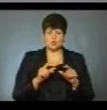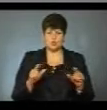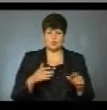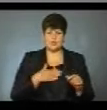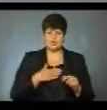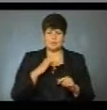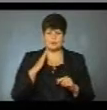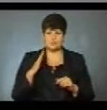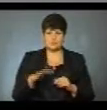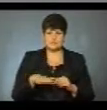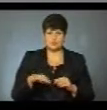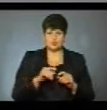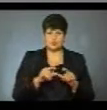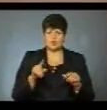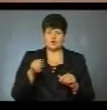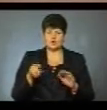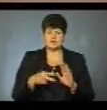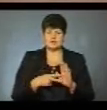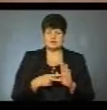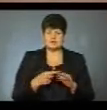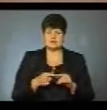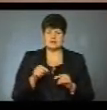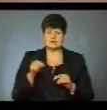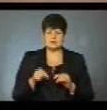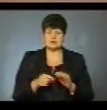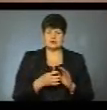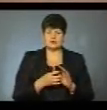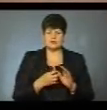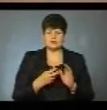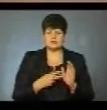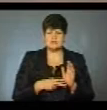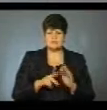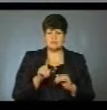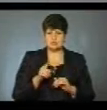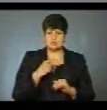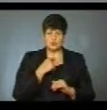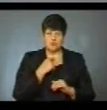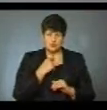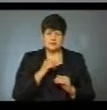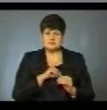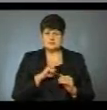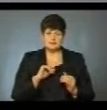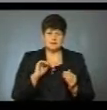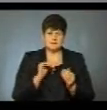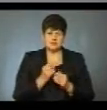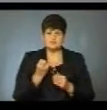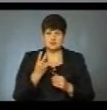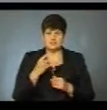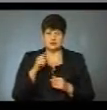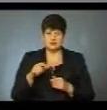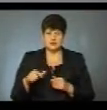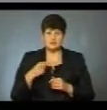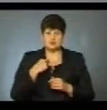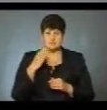«Наше майбутнє» на території школи номер 7. Це 1971 голос. Найменше 12 осіб проголосували